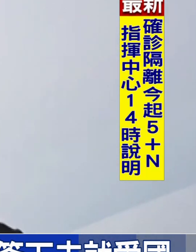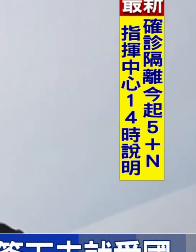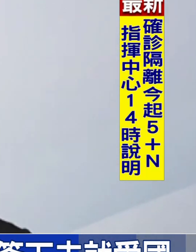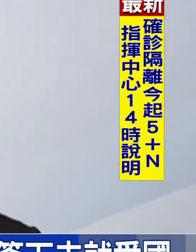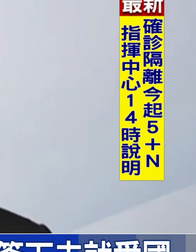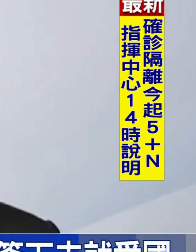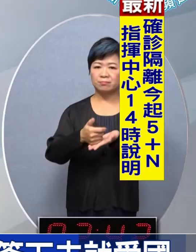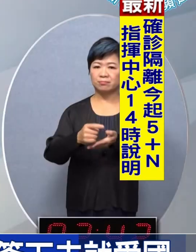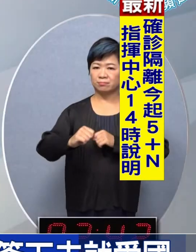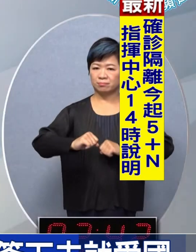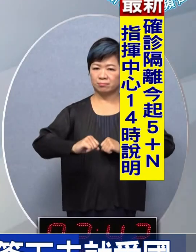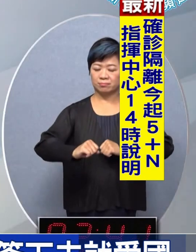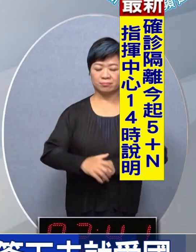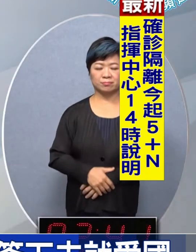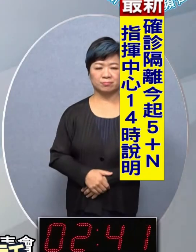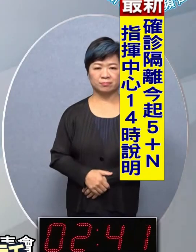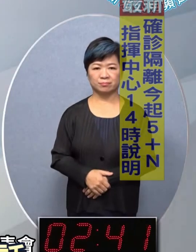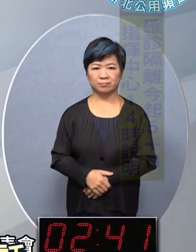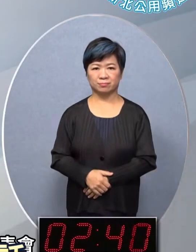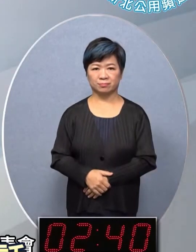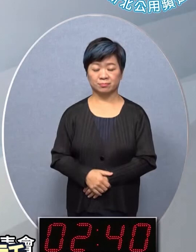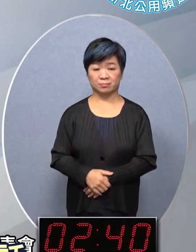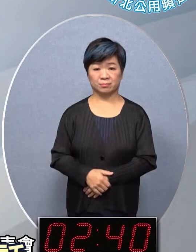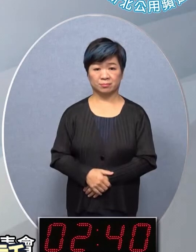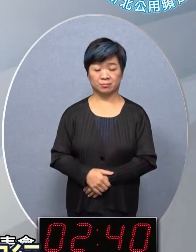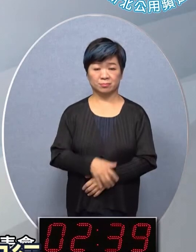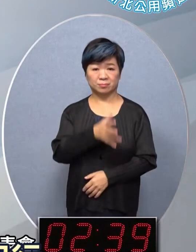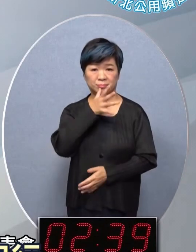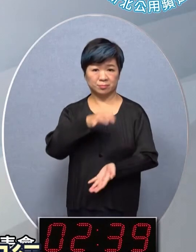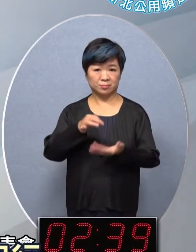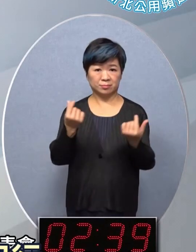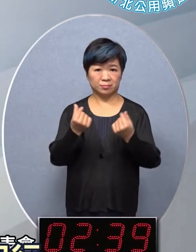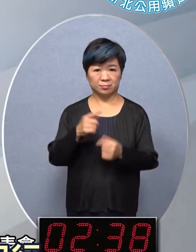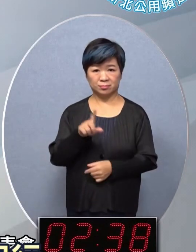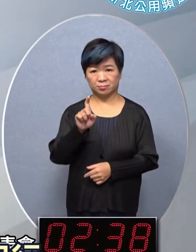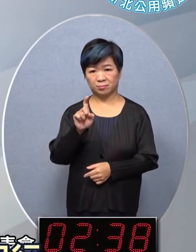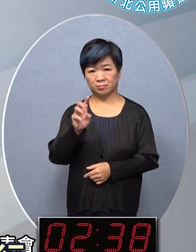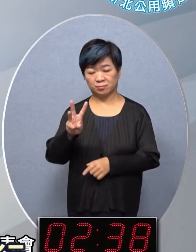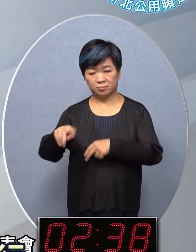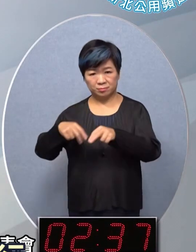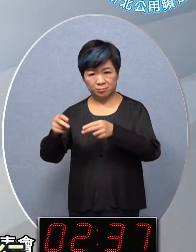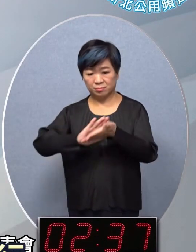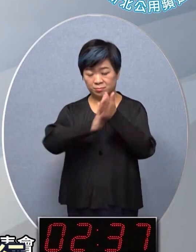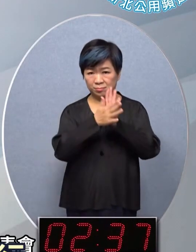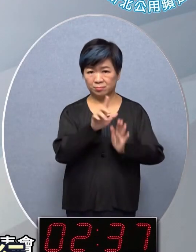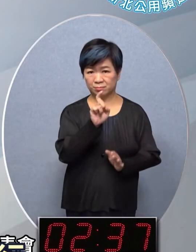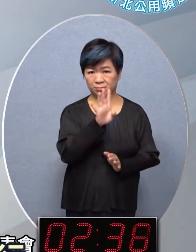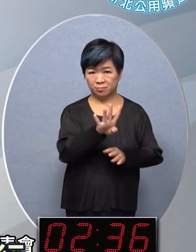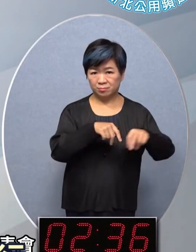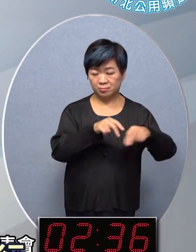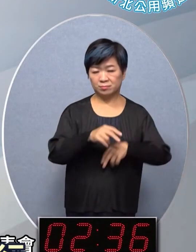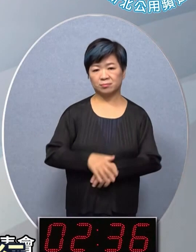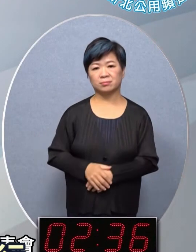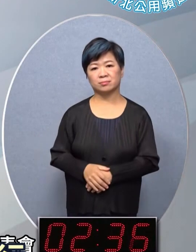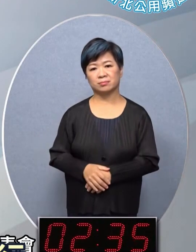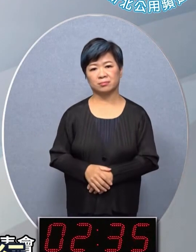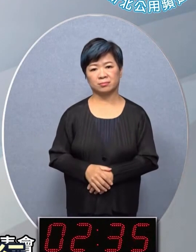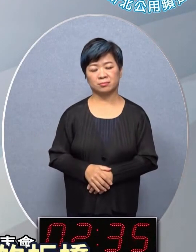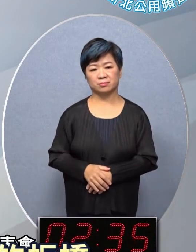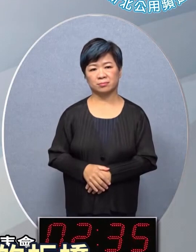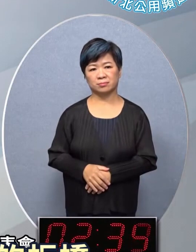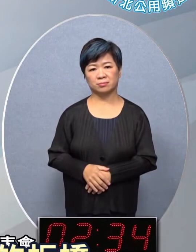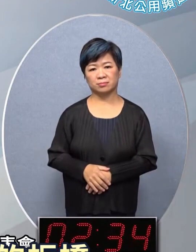前常口误。 很多讲出来的话，像13行变14行，13层变13行，鸭